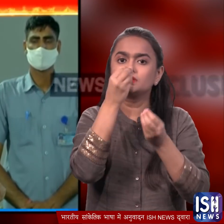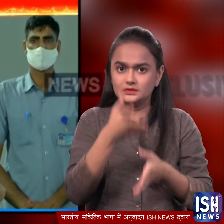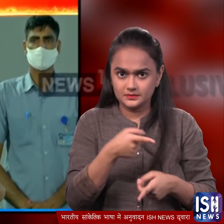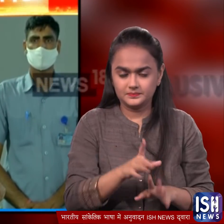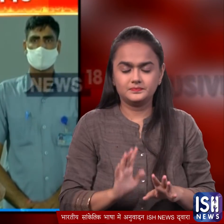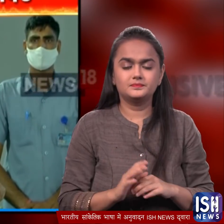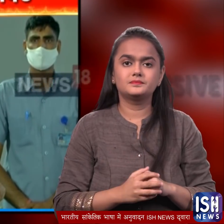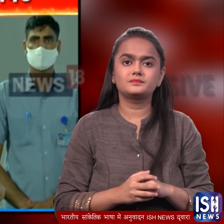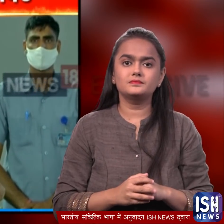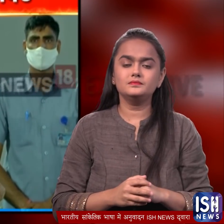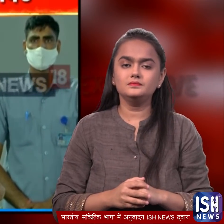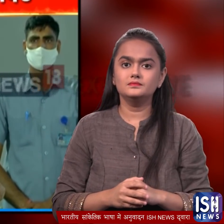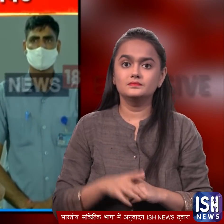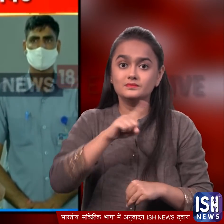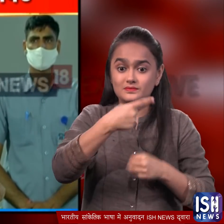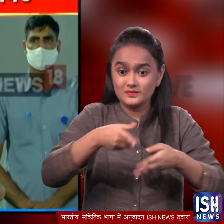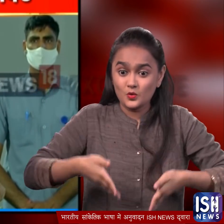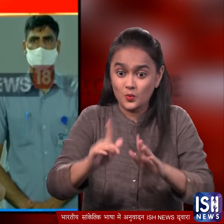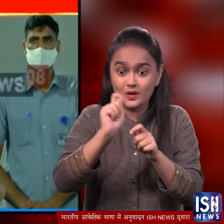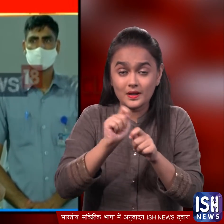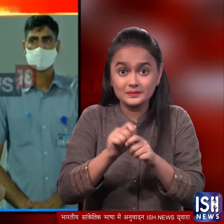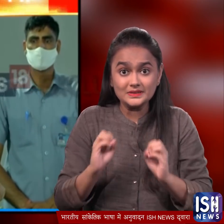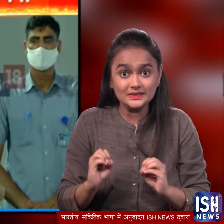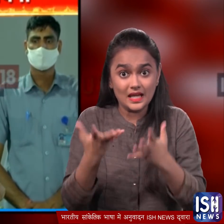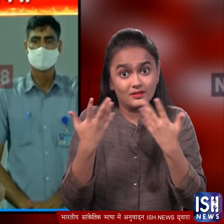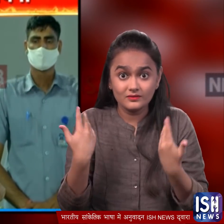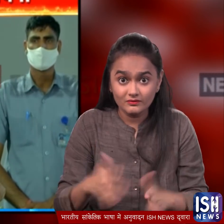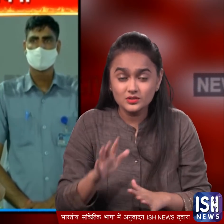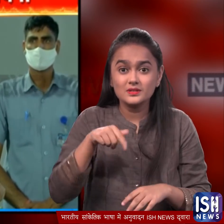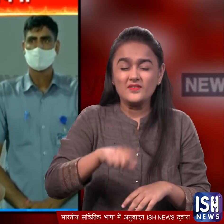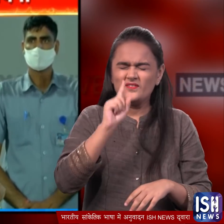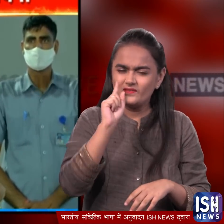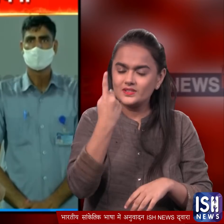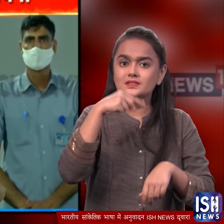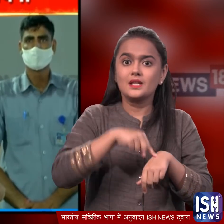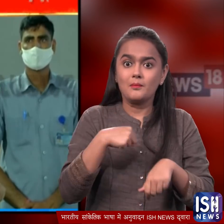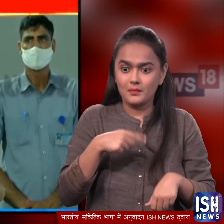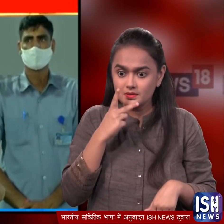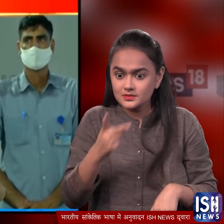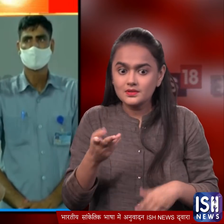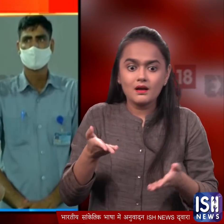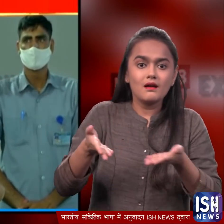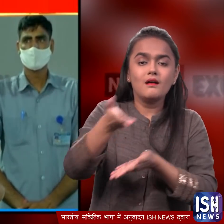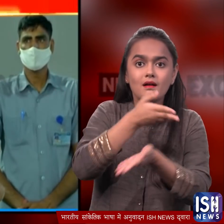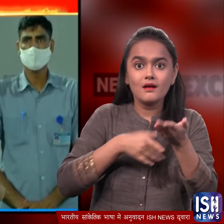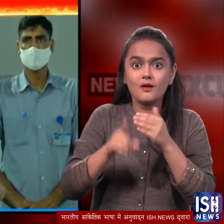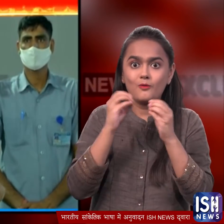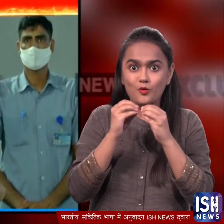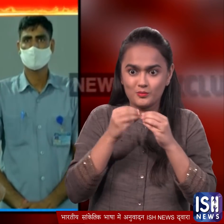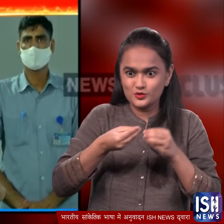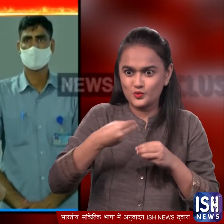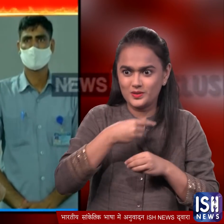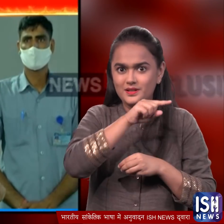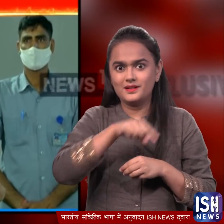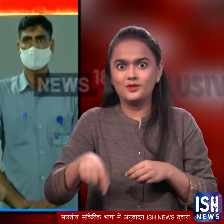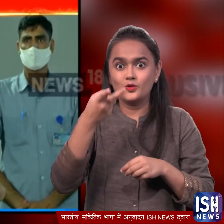आज मैं भी ये रोड का काम शुरू होने के बाद पहली बार इस रोड को देख रहा हूँ मुंबई तक जाने